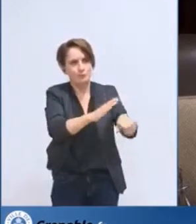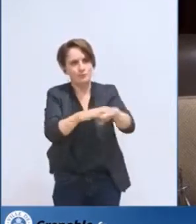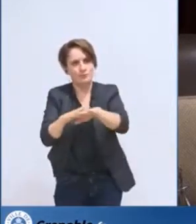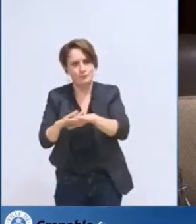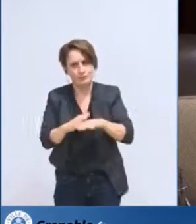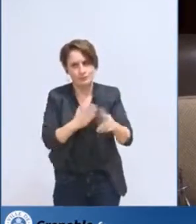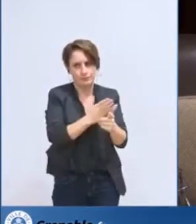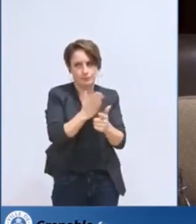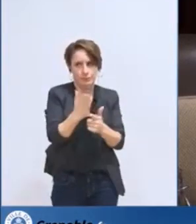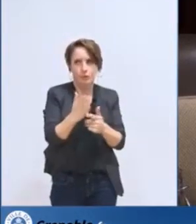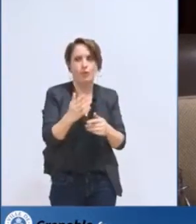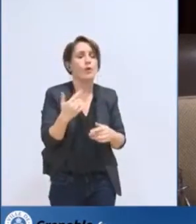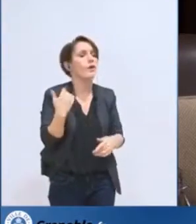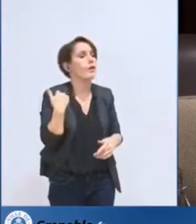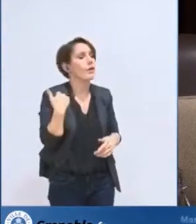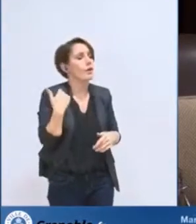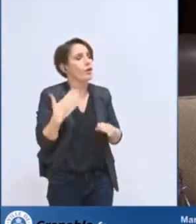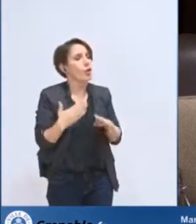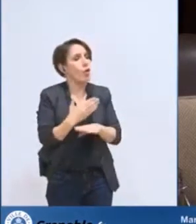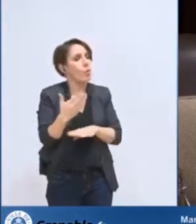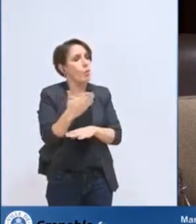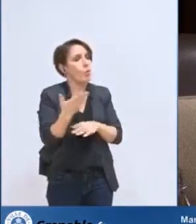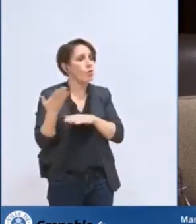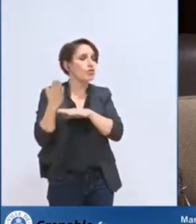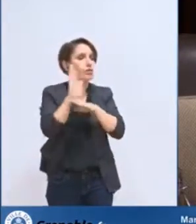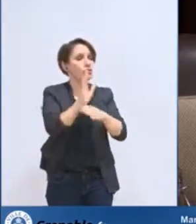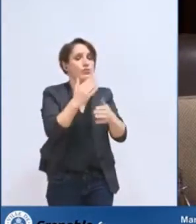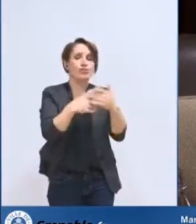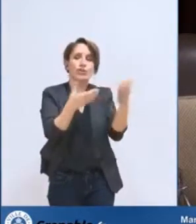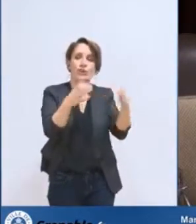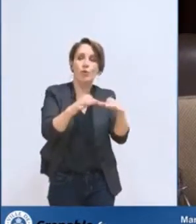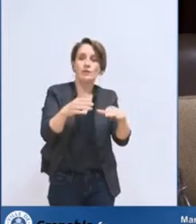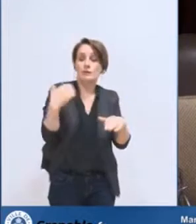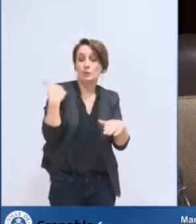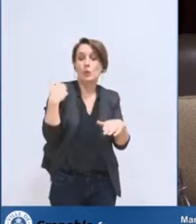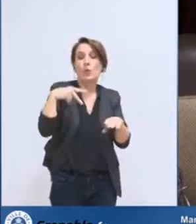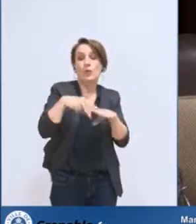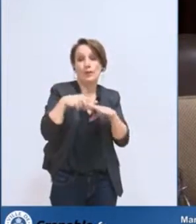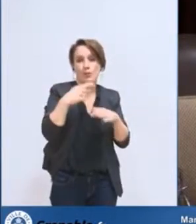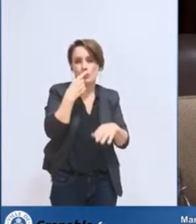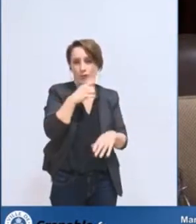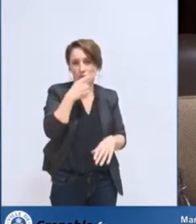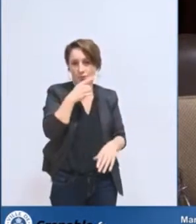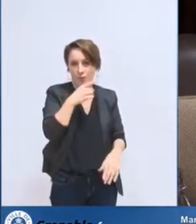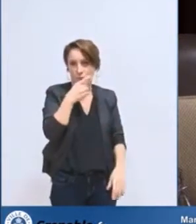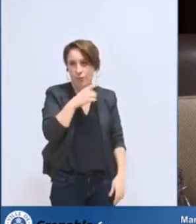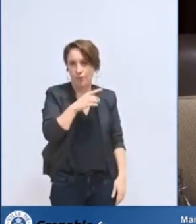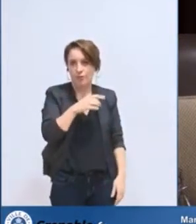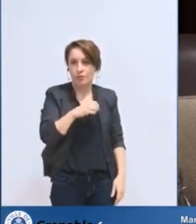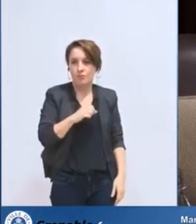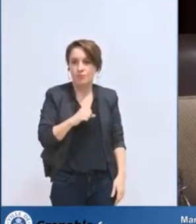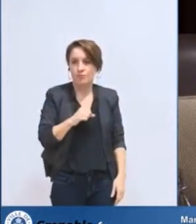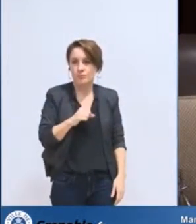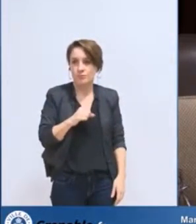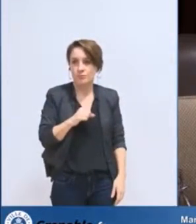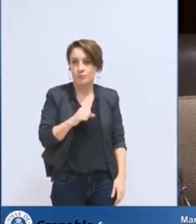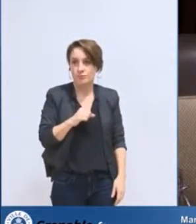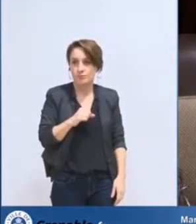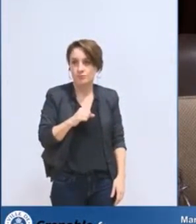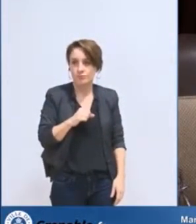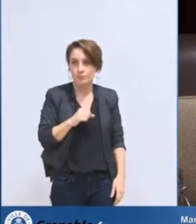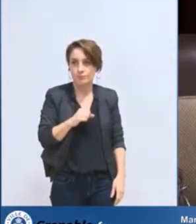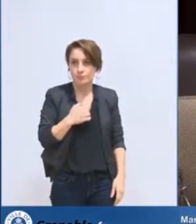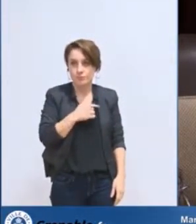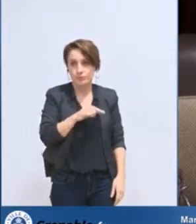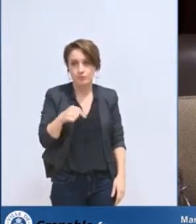de délibération en commission début décembre, nous n'avions pas effectivement présenté les